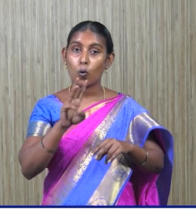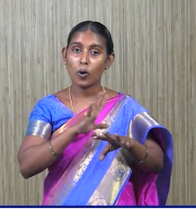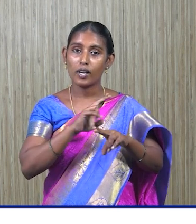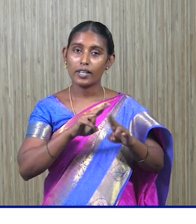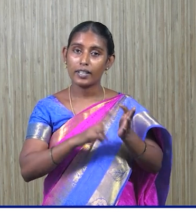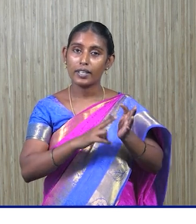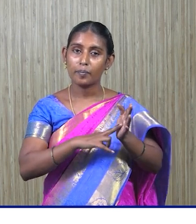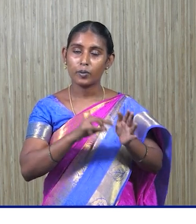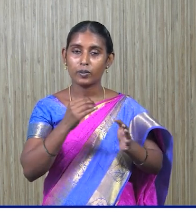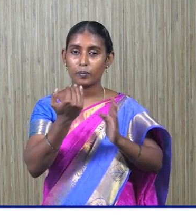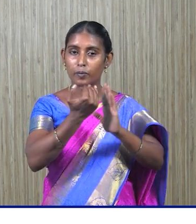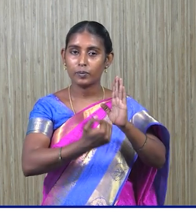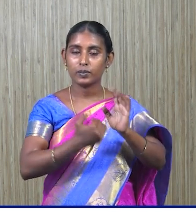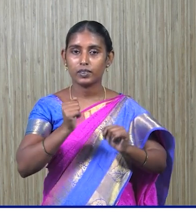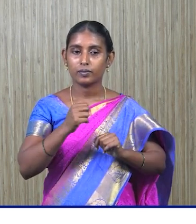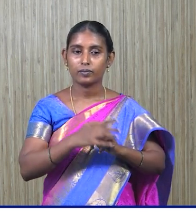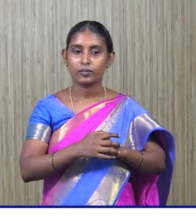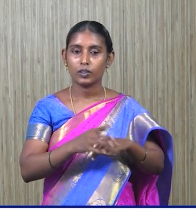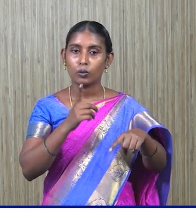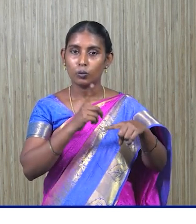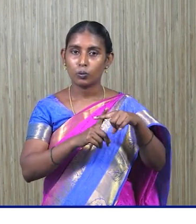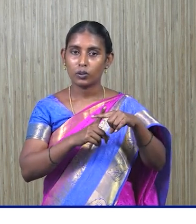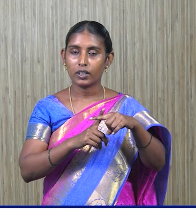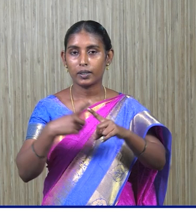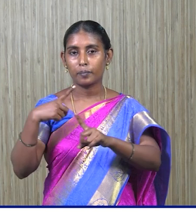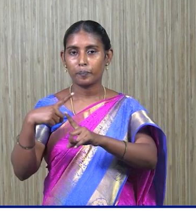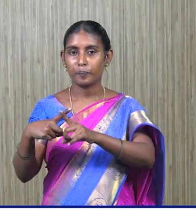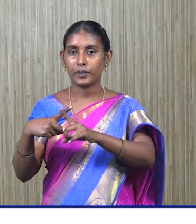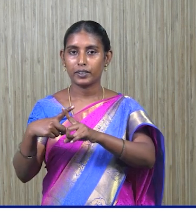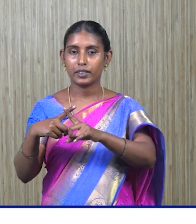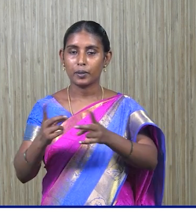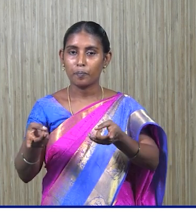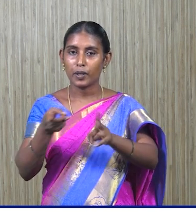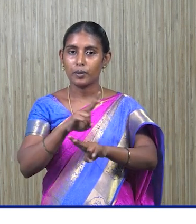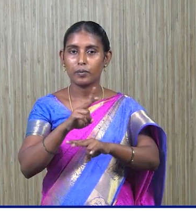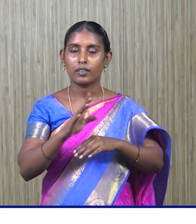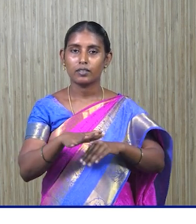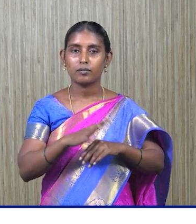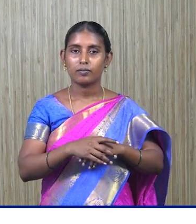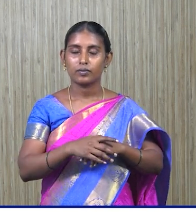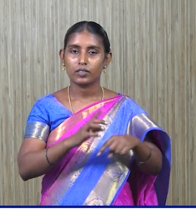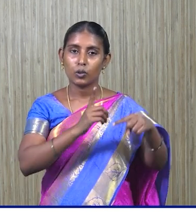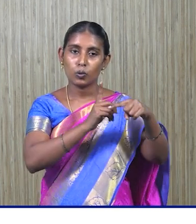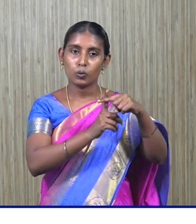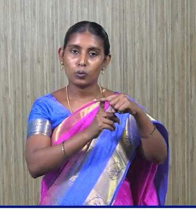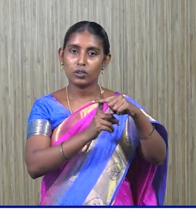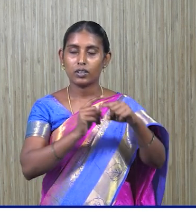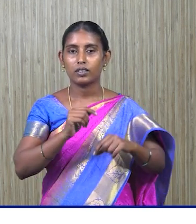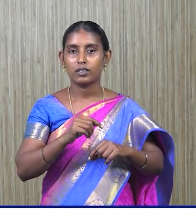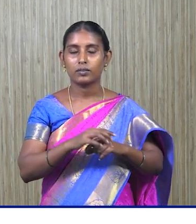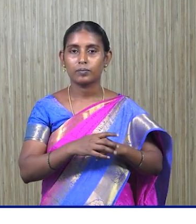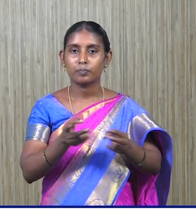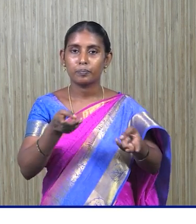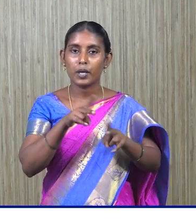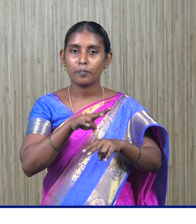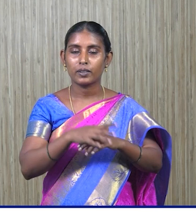இருக்கு. முதலாவதாக நாம் பார்க்கக்கூடிய பண்பு கூட்டல் மற்றும் பெருக்கலின் பரிமாற்று பண்பு. முதல் கூட்டலின் பரிமாற்று பண்பு என்னன்னு